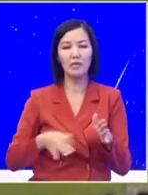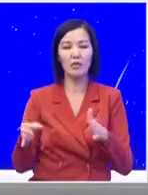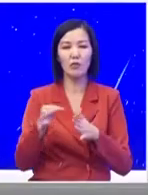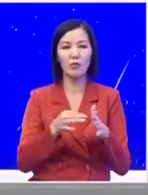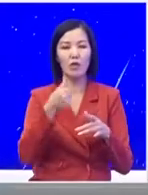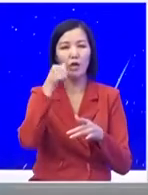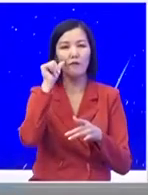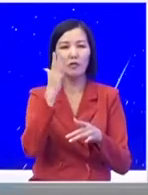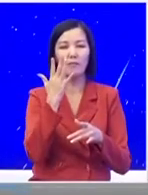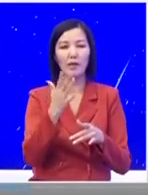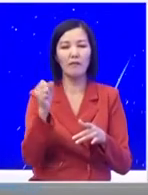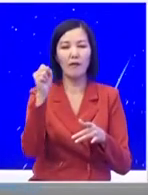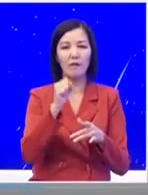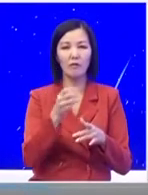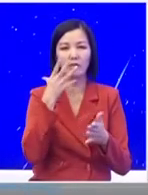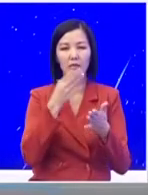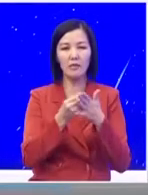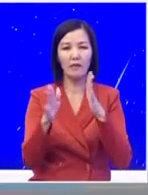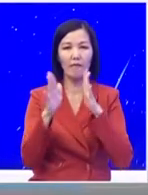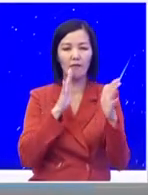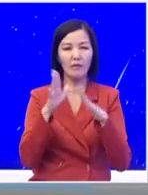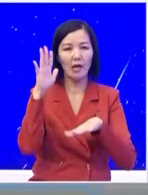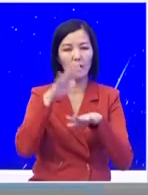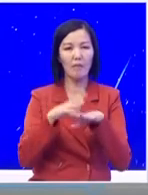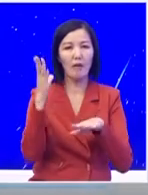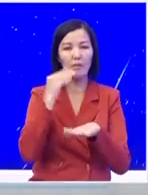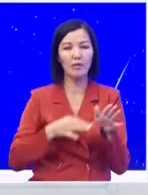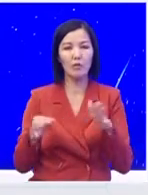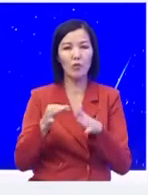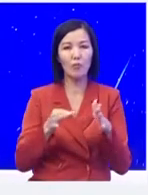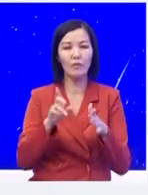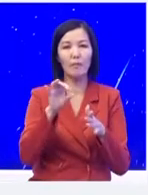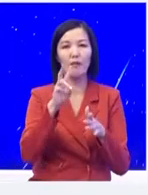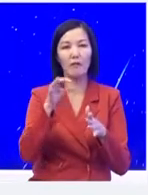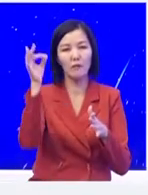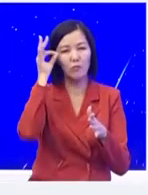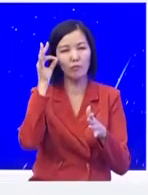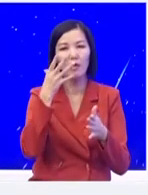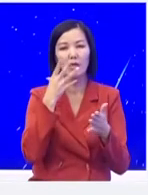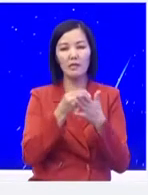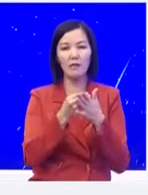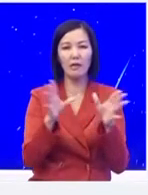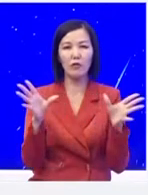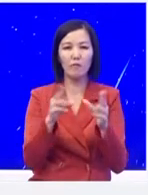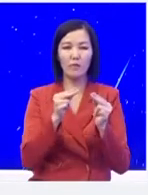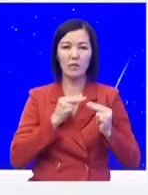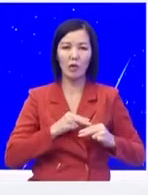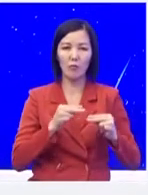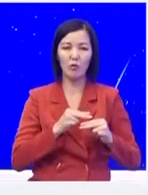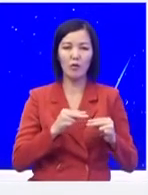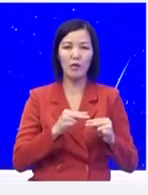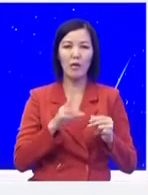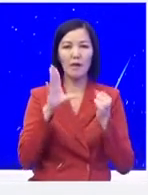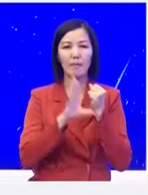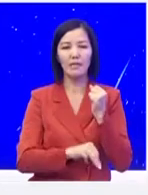Вчера, 5 августа, на своей странице Facebook аким Алматинской области Амандык Баталов вспомнил своих коллег, с которыми он бок о бок работал в